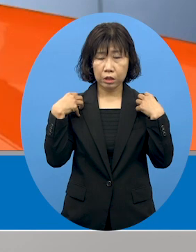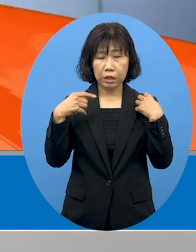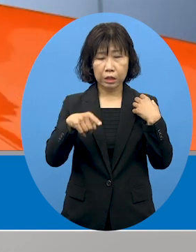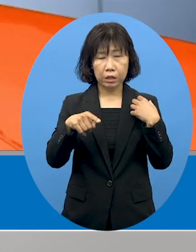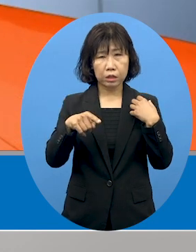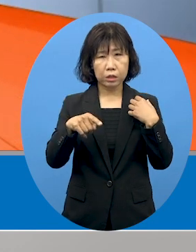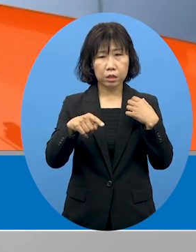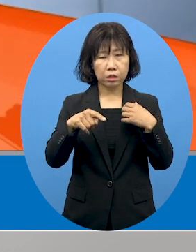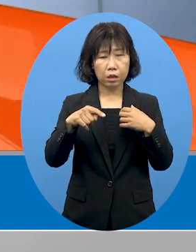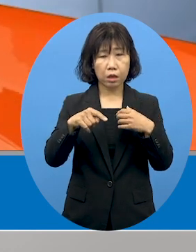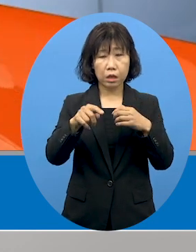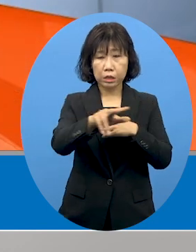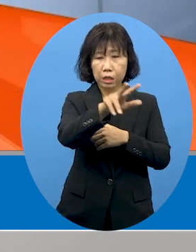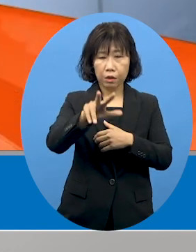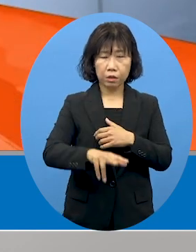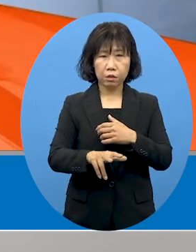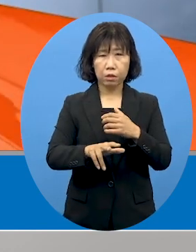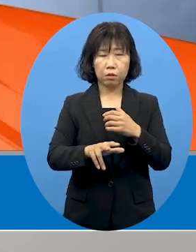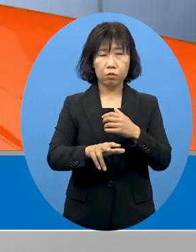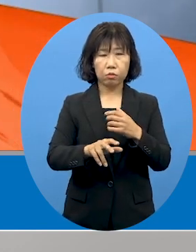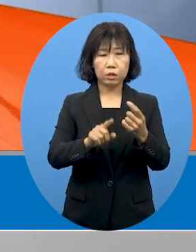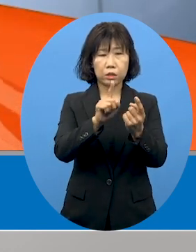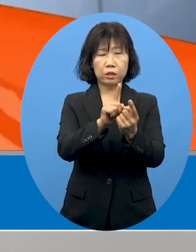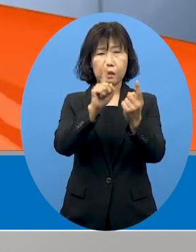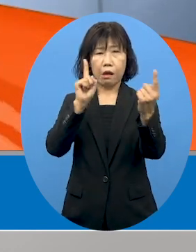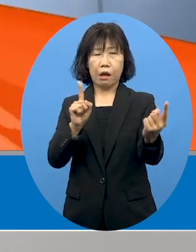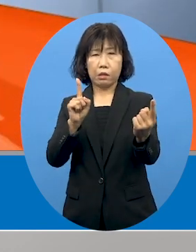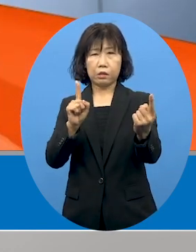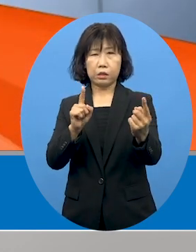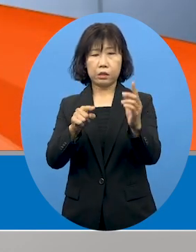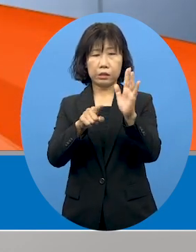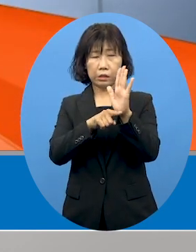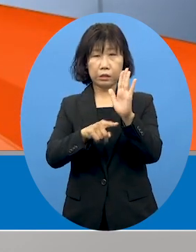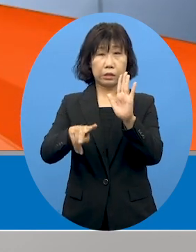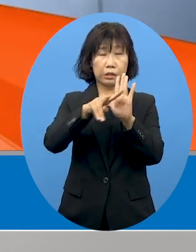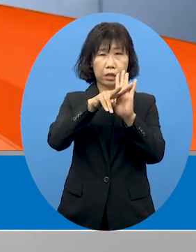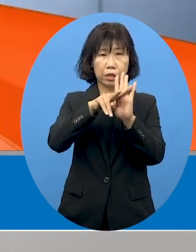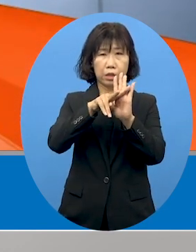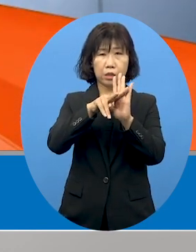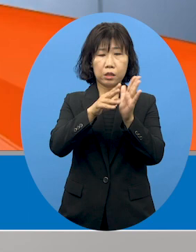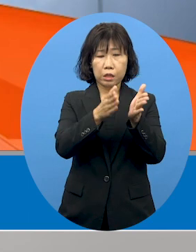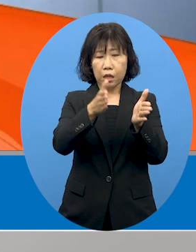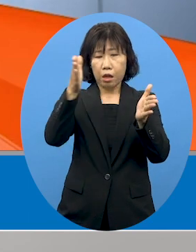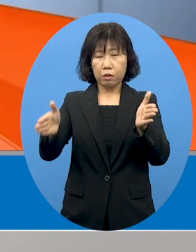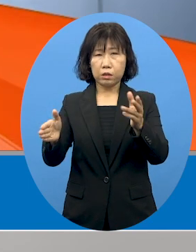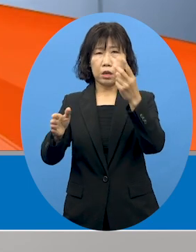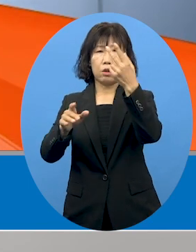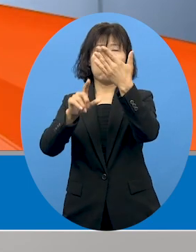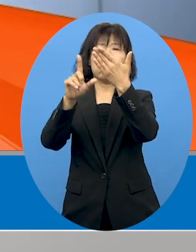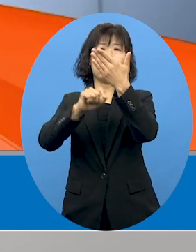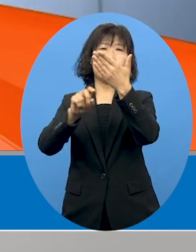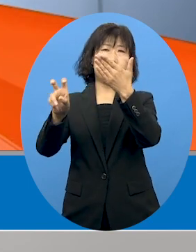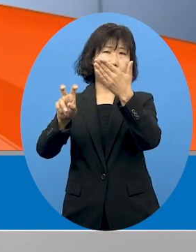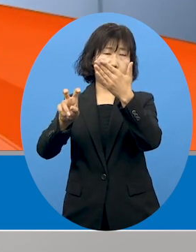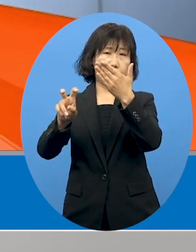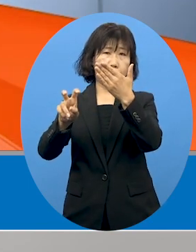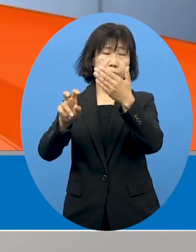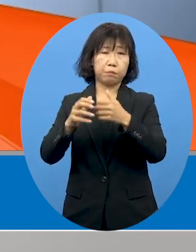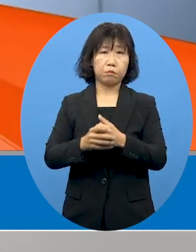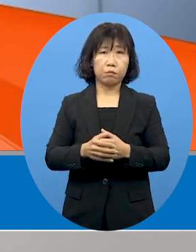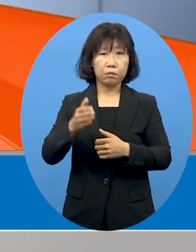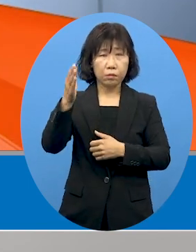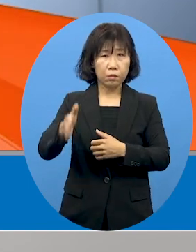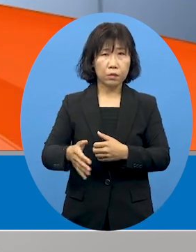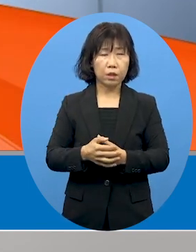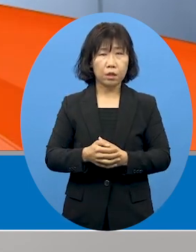정부는 이러한 상황을 고려해 전국 대상 사회적 거리두기 2단계 조치 를 9월 20일까지 연장하기로 있는데요